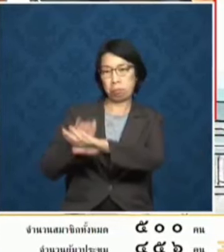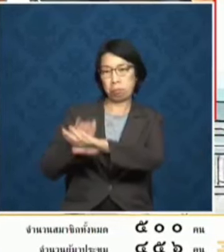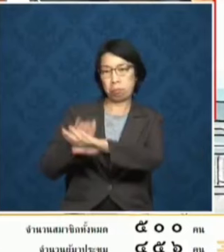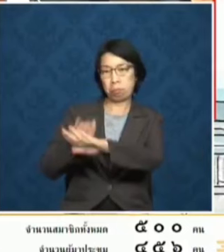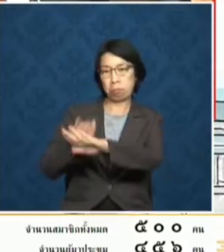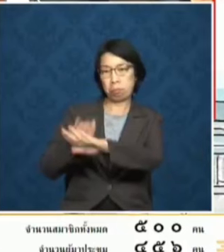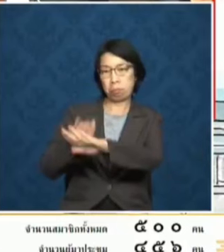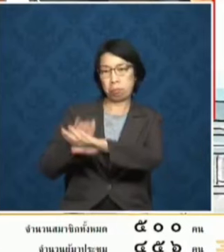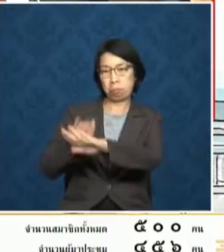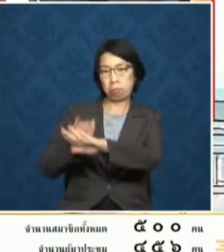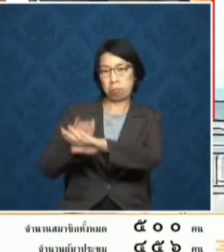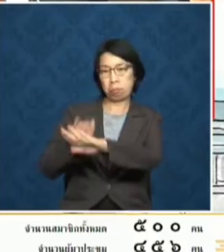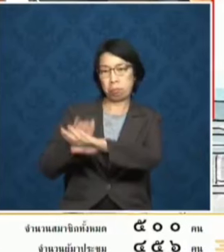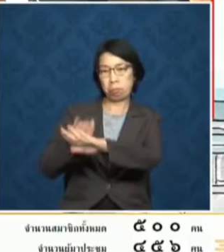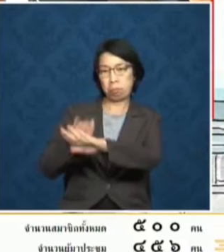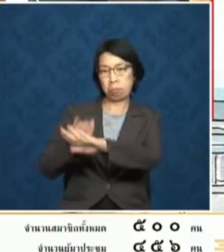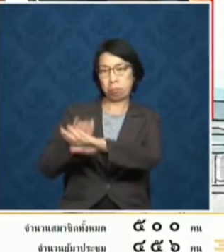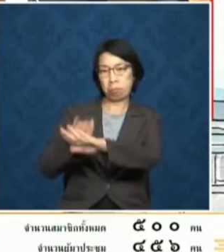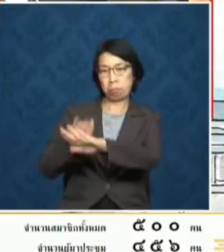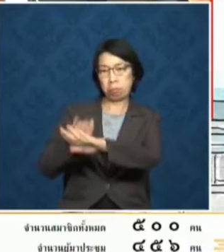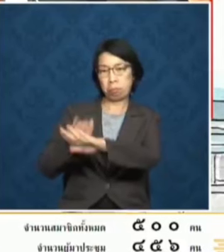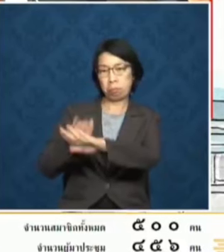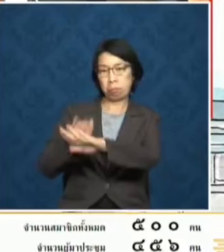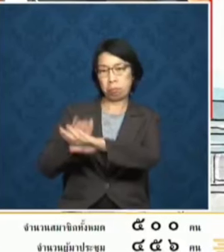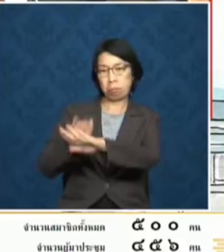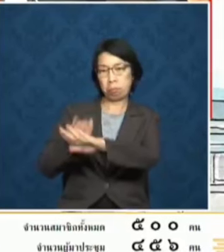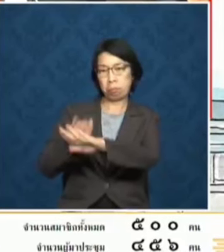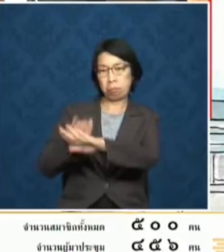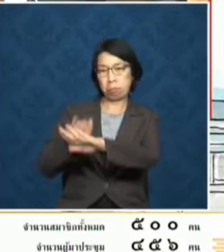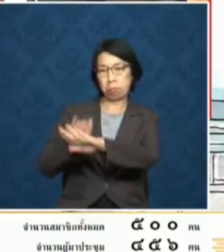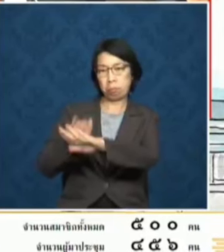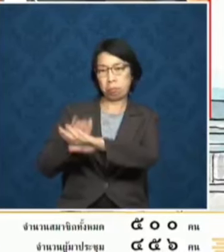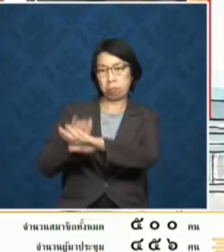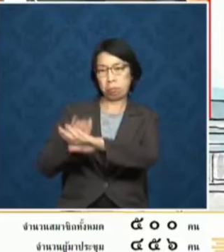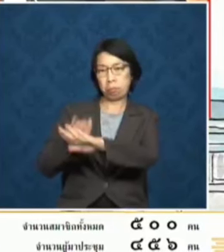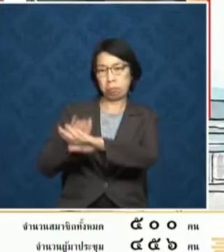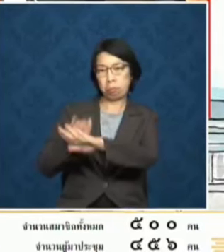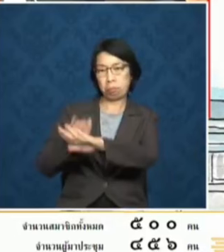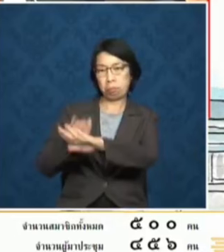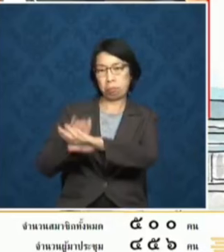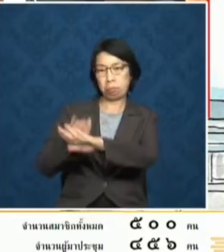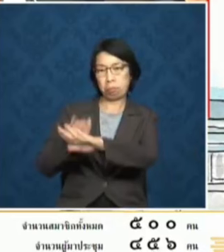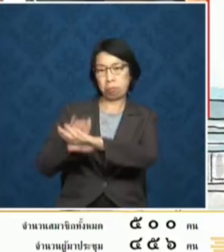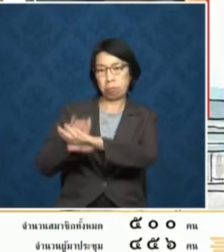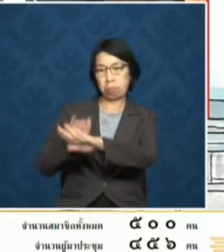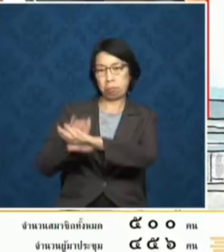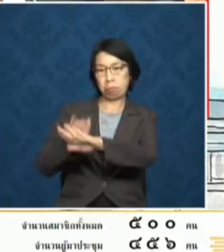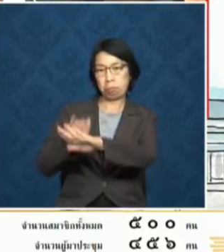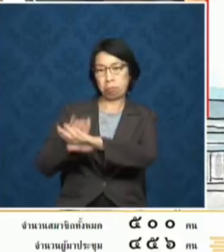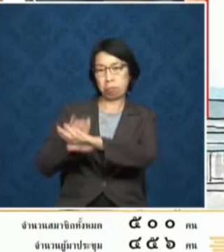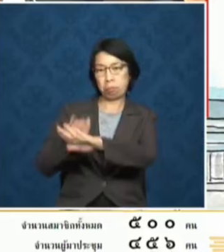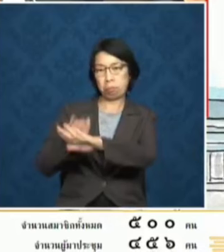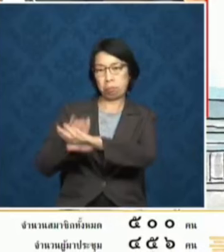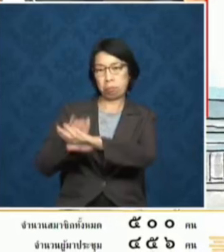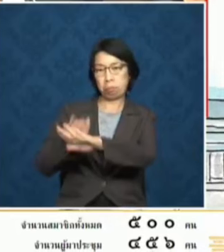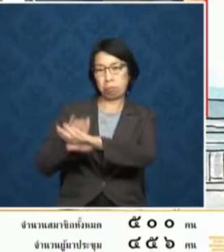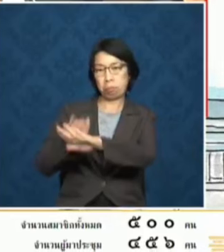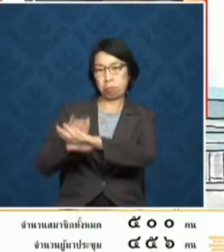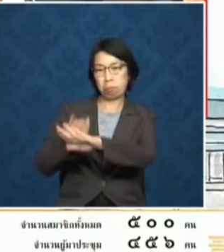ครั้งแรกก็คือทำหนังสือไปสอบถามข้อมูลจากหน่วยงานโดยตรง หากหน่วยงานไม่ให้ข้อมูลไม่ให้ความร่ว